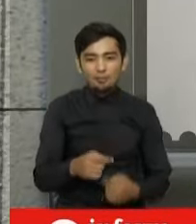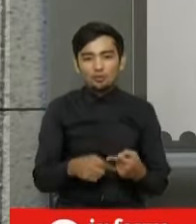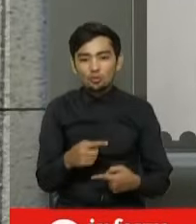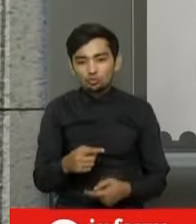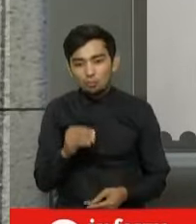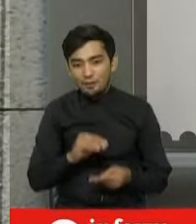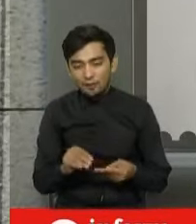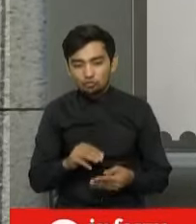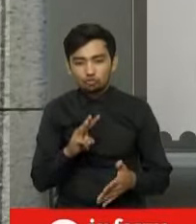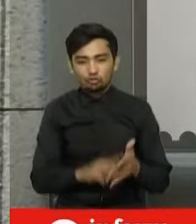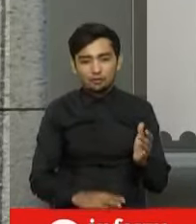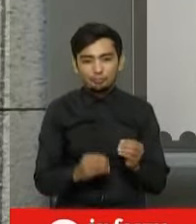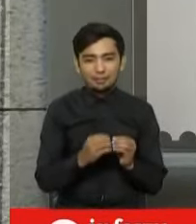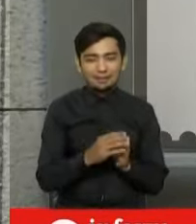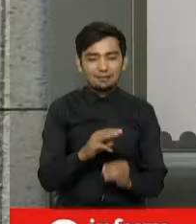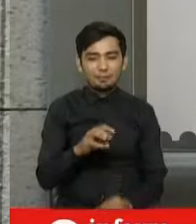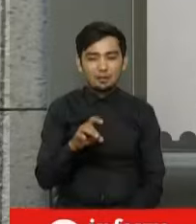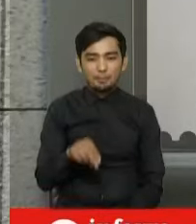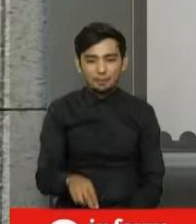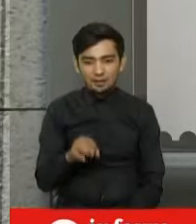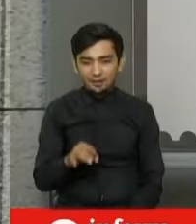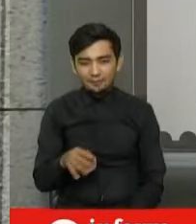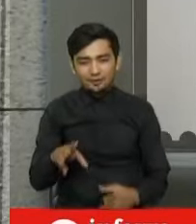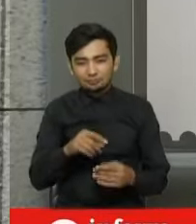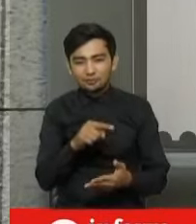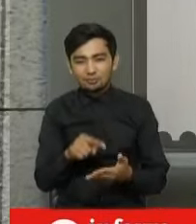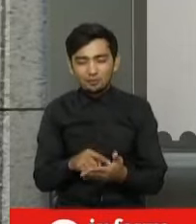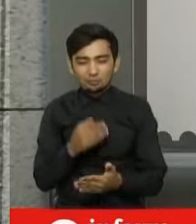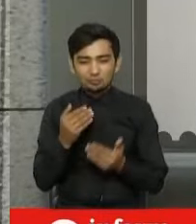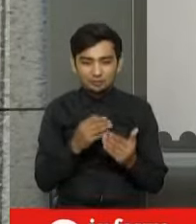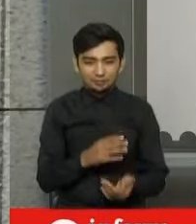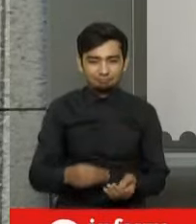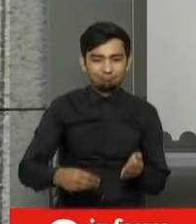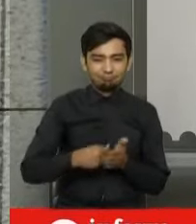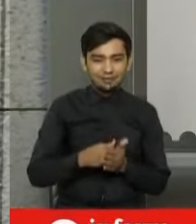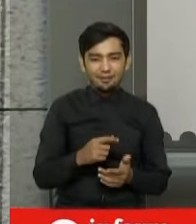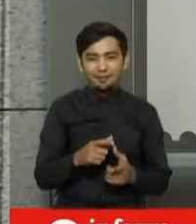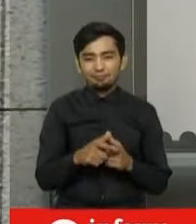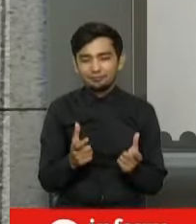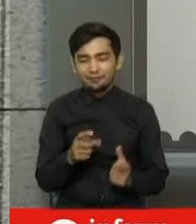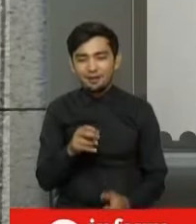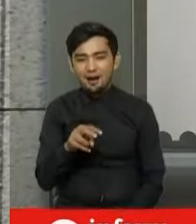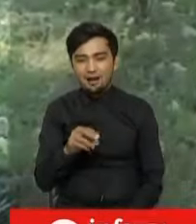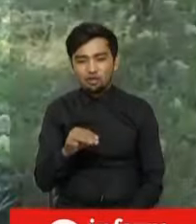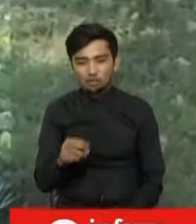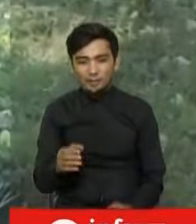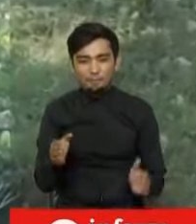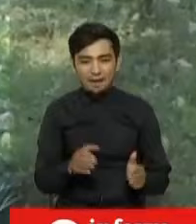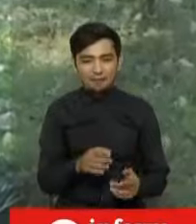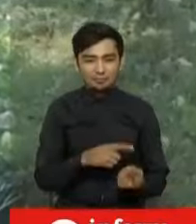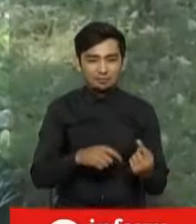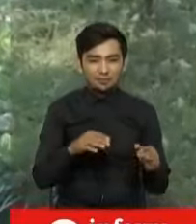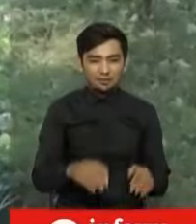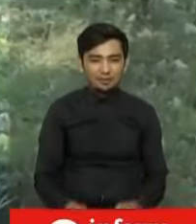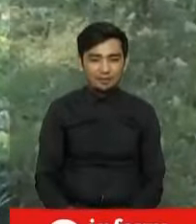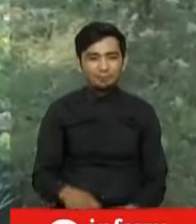грозит штраф 15 МРП. По данным нашего опроса, оплатить наличкой просят в основном мелкие предприниматели. Ну, это в основном